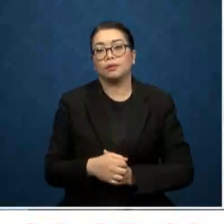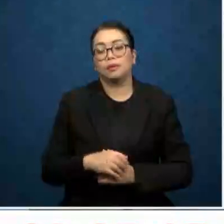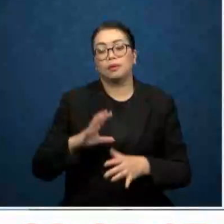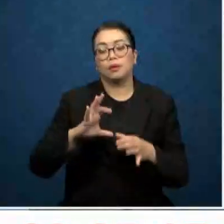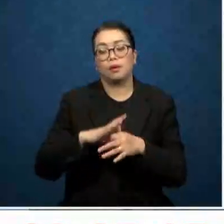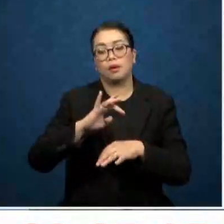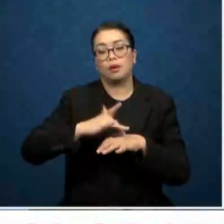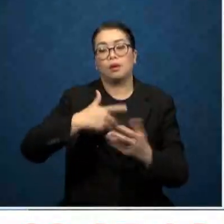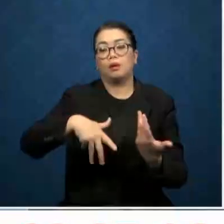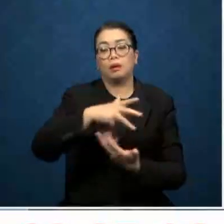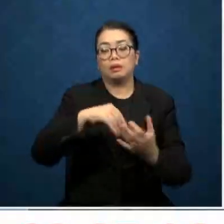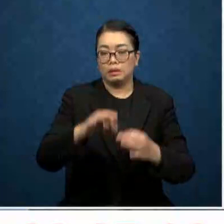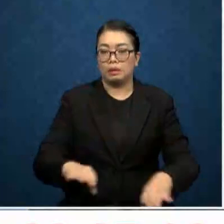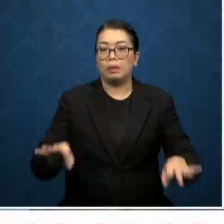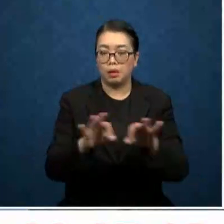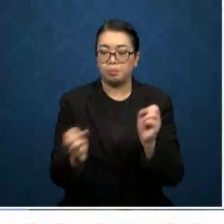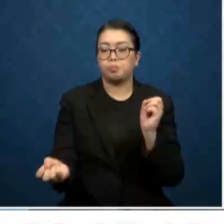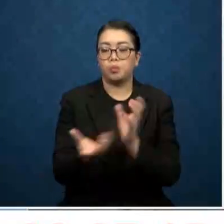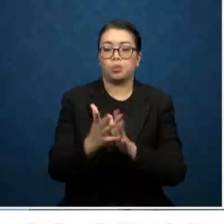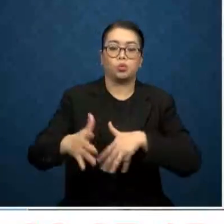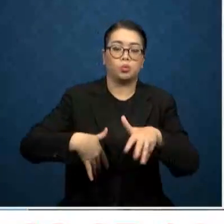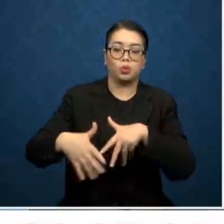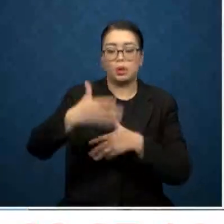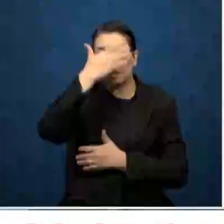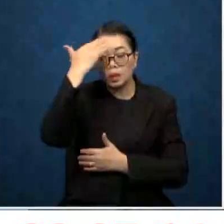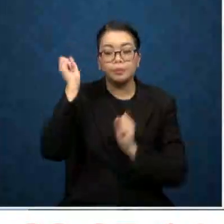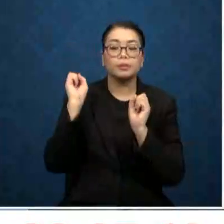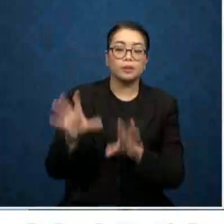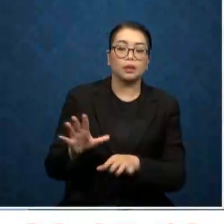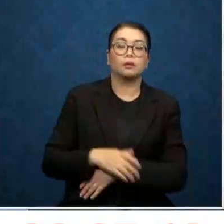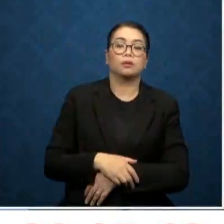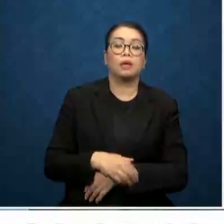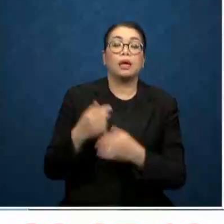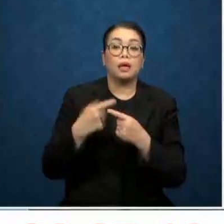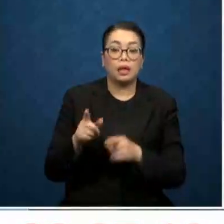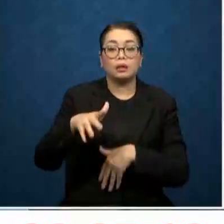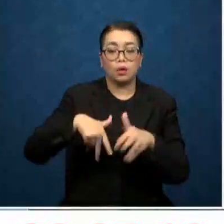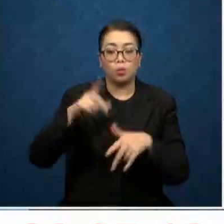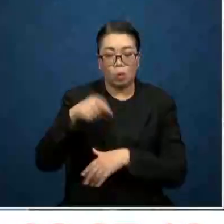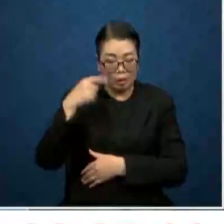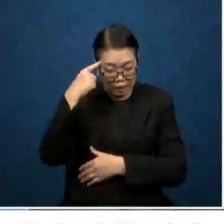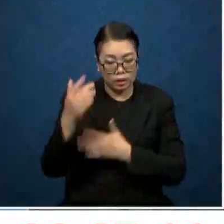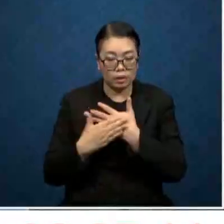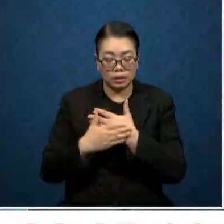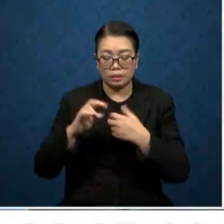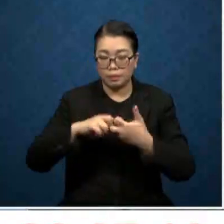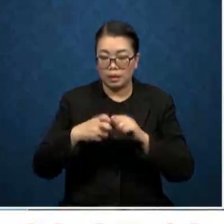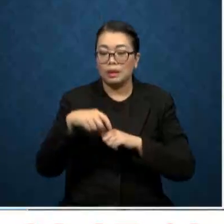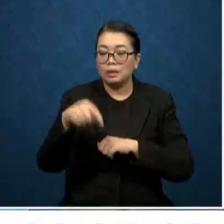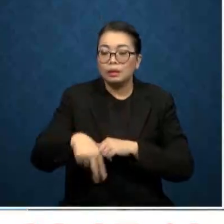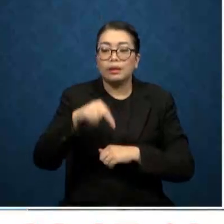แวดล้อมที่เป็นประเด็นสำคัญที่สังคมและชุมชนเนี่ยพึงจะต้องรับทราบและตระหนักรู้ถึงปัญหาที่